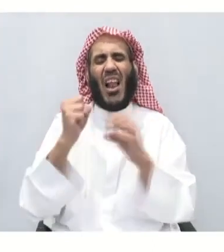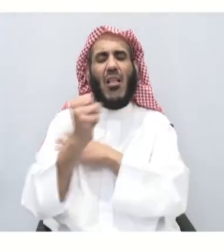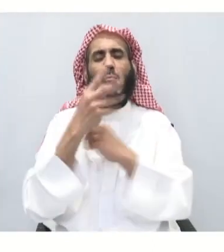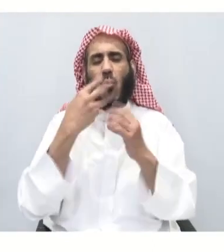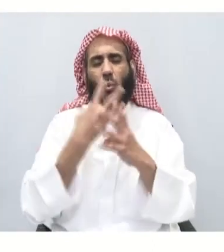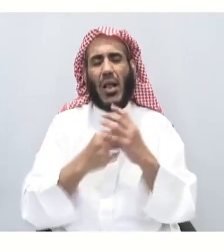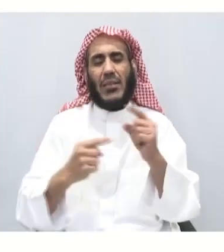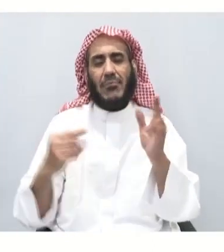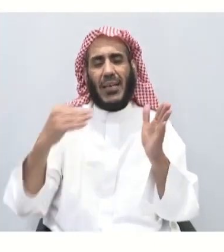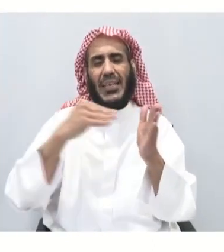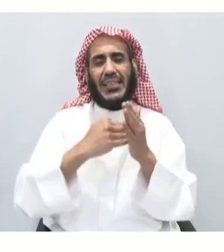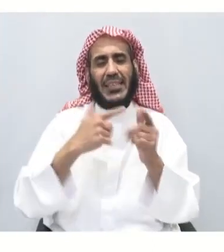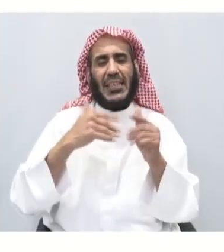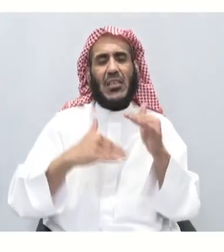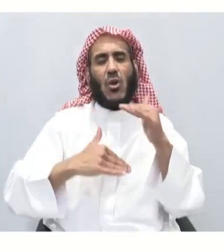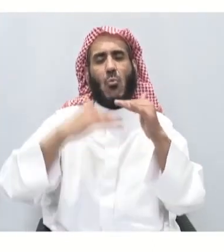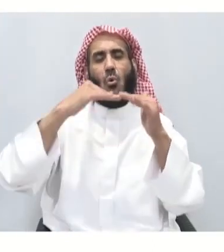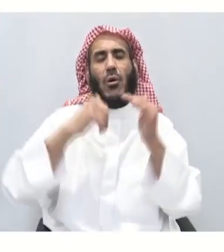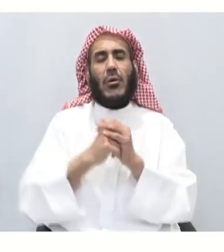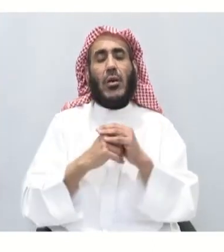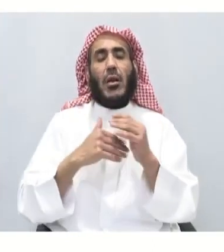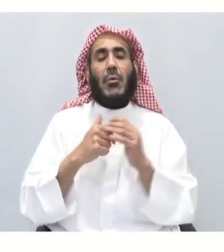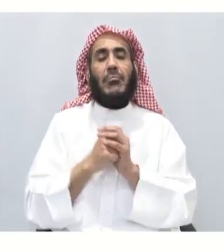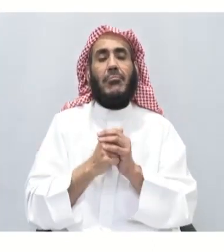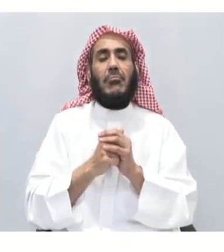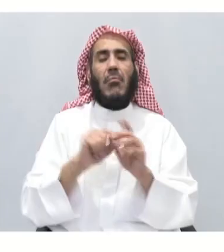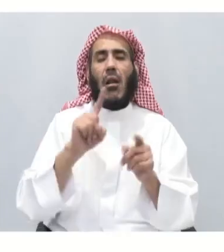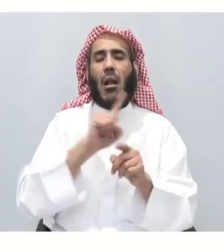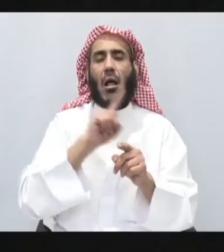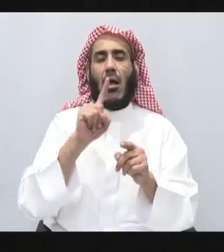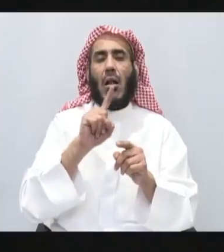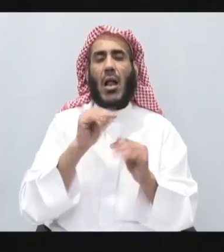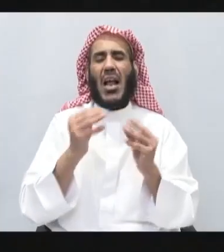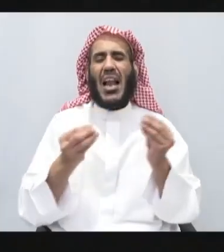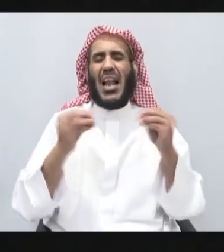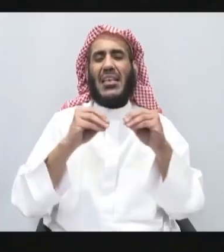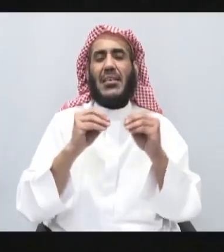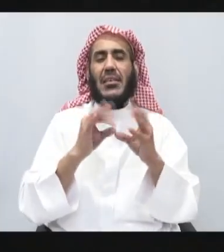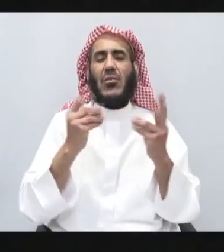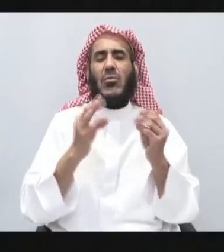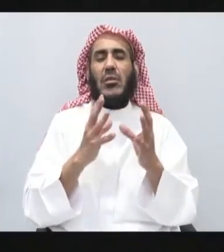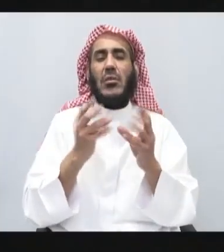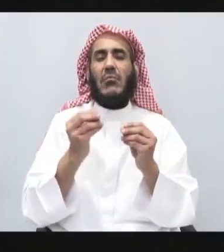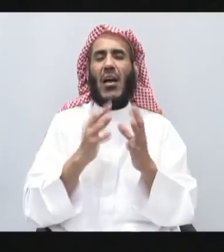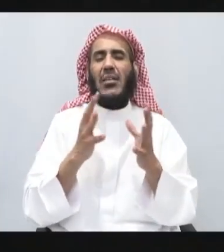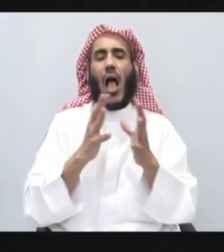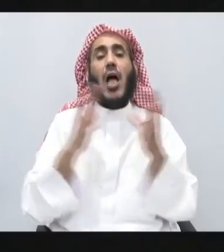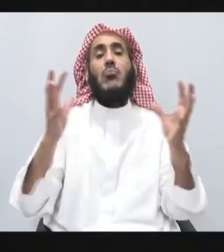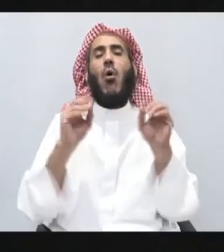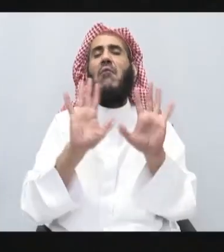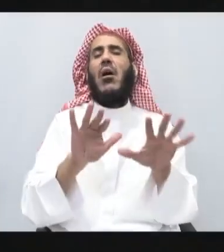حتى عند البلوغ او في الكبار لكن لا يزداد عددها يزداد فقط